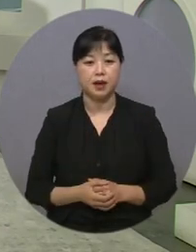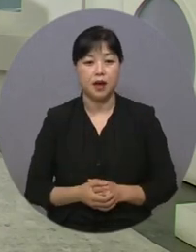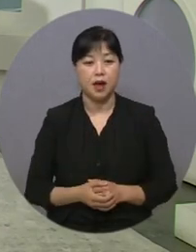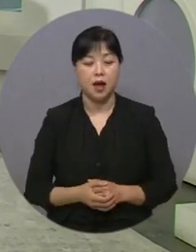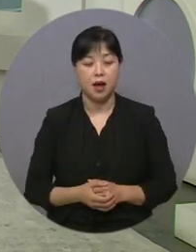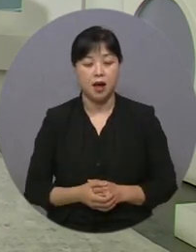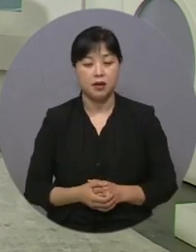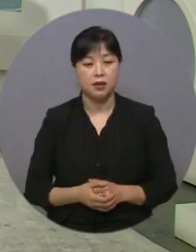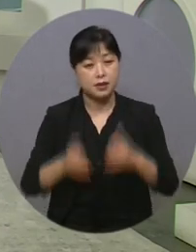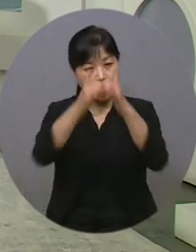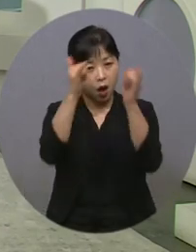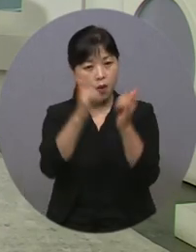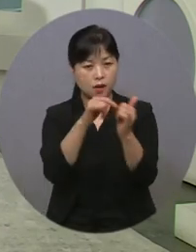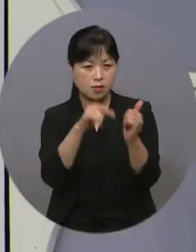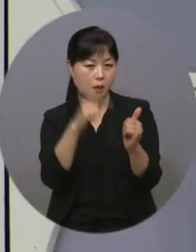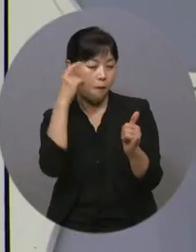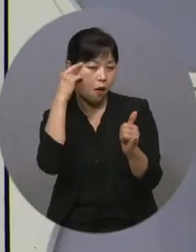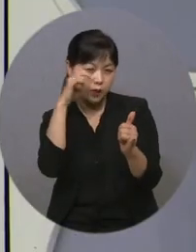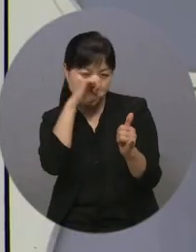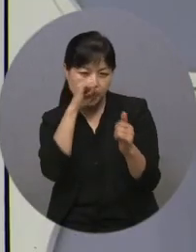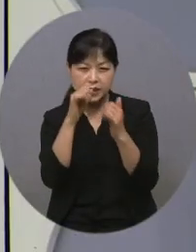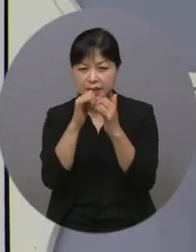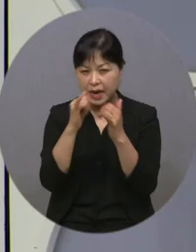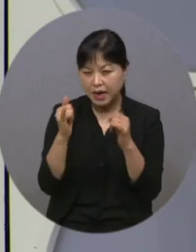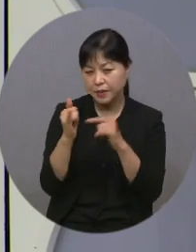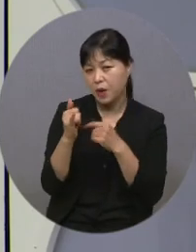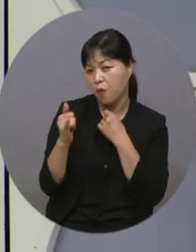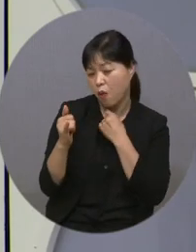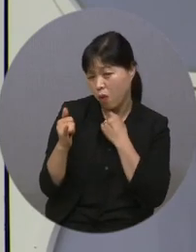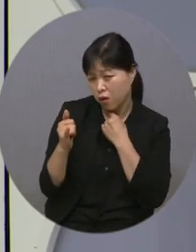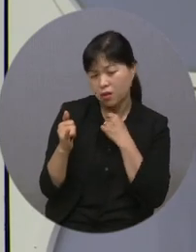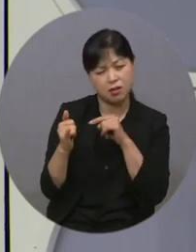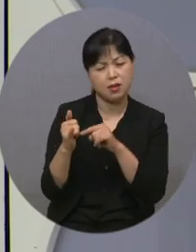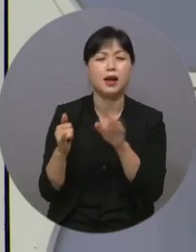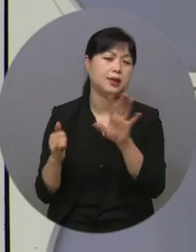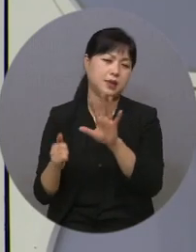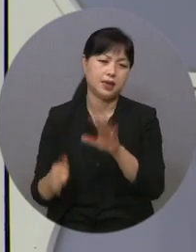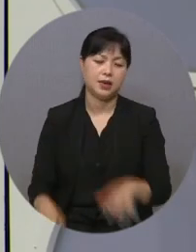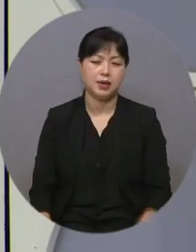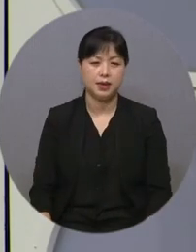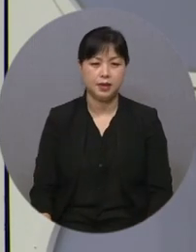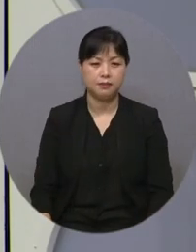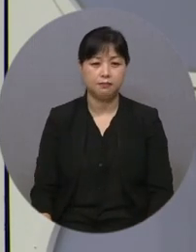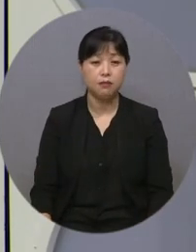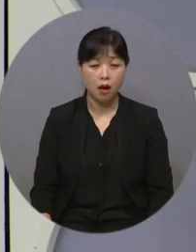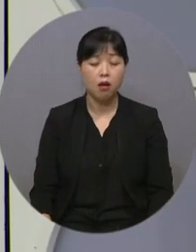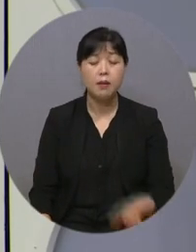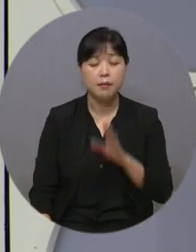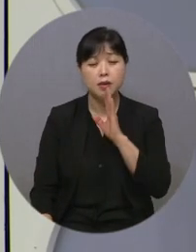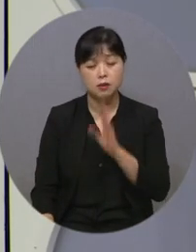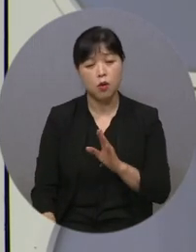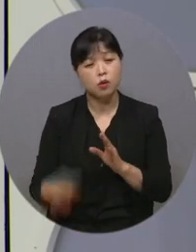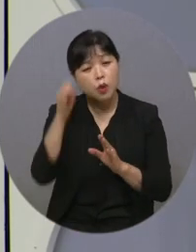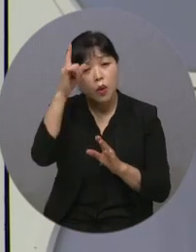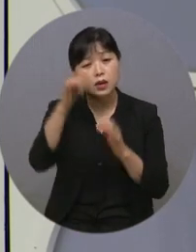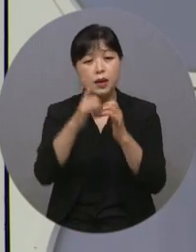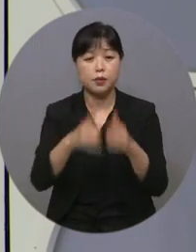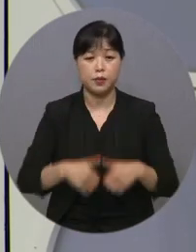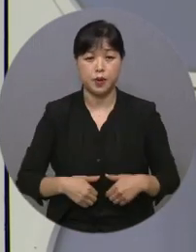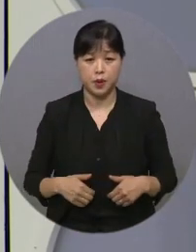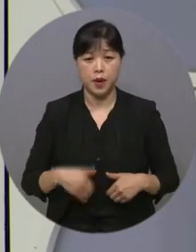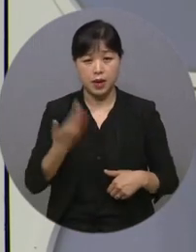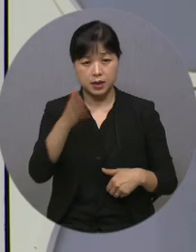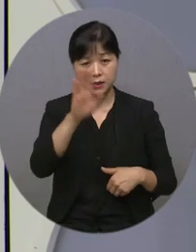사회에서 똑똑한 사람을 요구하는 것은 아닙니다. 물론 요구하지만